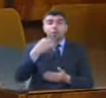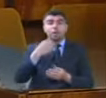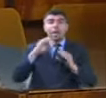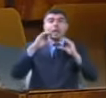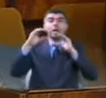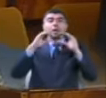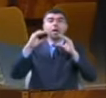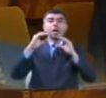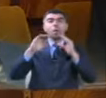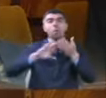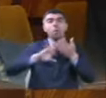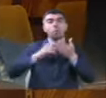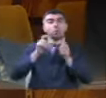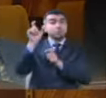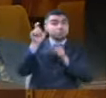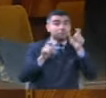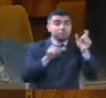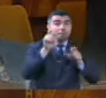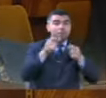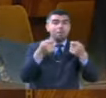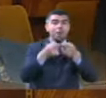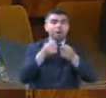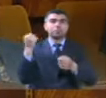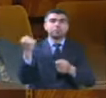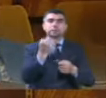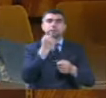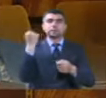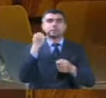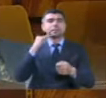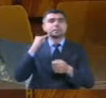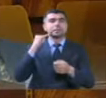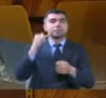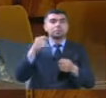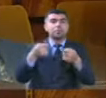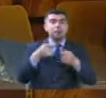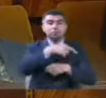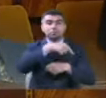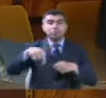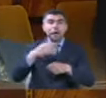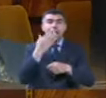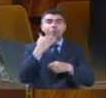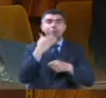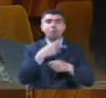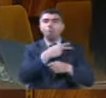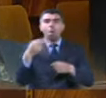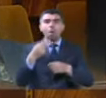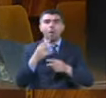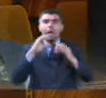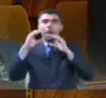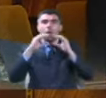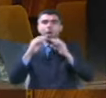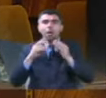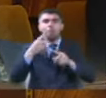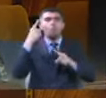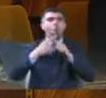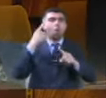الاجتماعي وحكومة عادت به إلى الوراء. حكومة وضعت خطوط حمراء للحوار، حوار اجتماعي عبارة عن